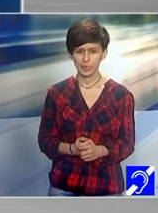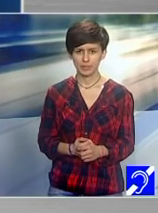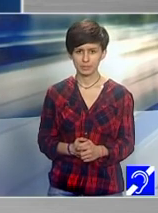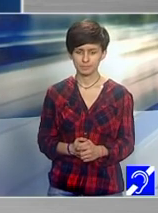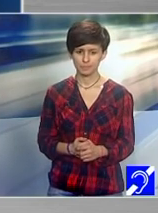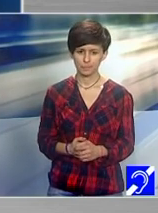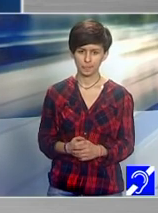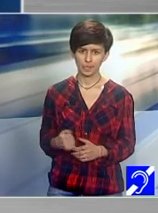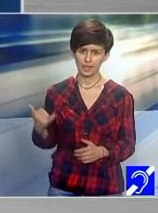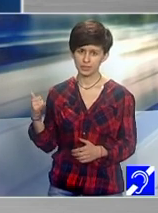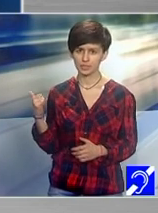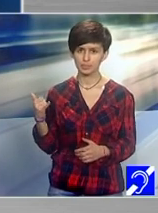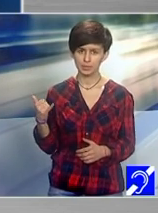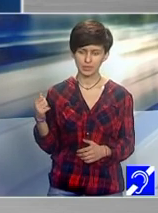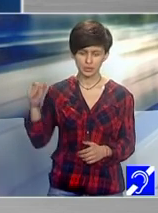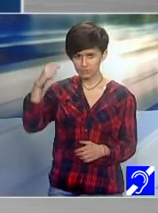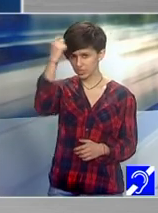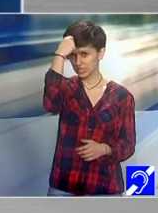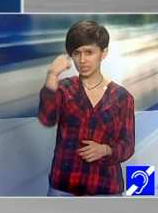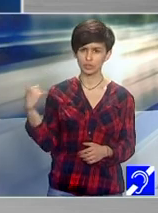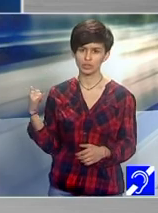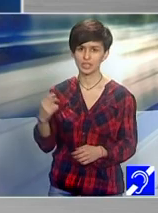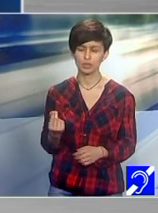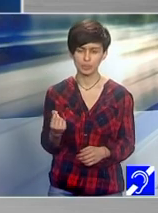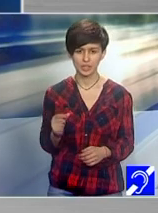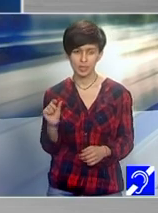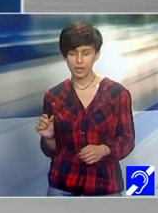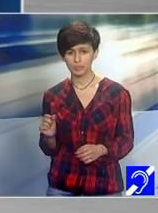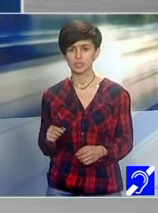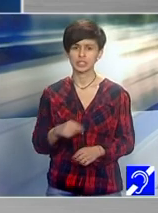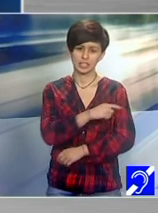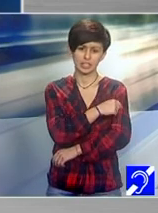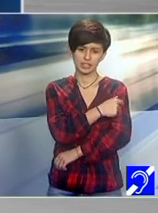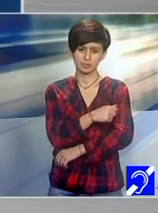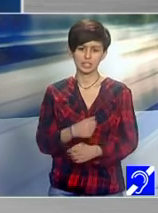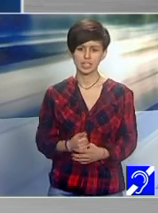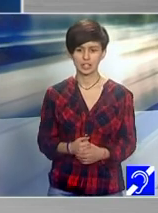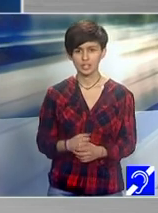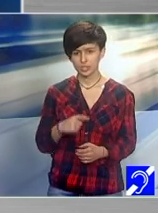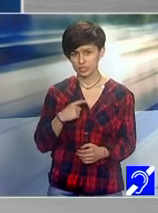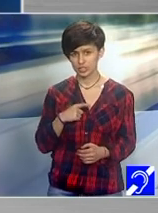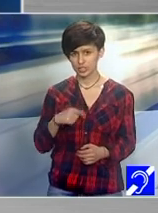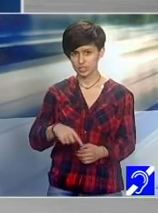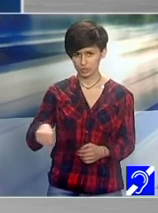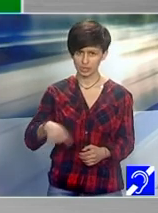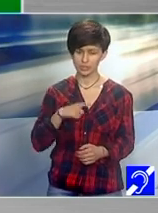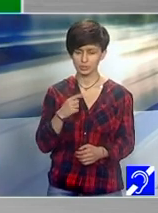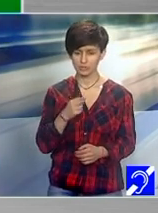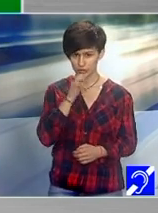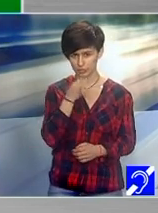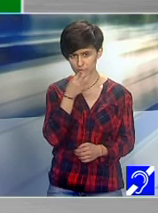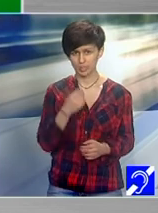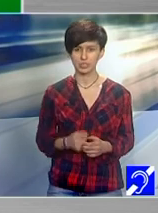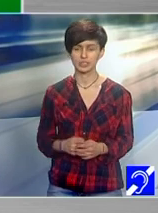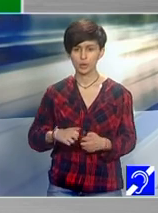spital, cumpăra mai puțin medicamente și așa mai departe. Noi zicem că e o problemă care interesează toată societatea, evident. Cereți și condiții